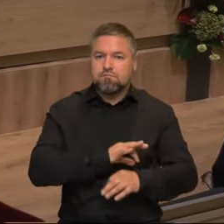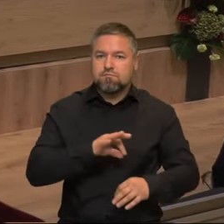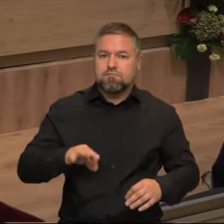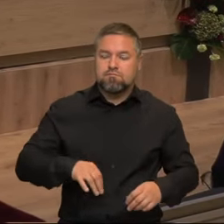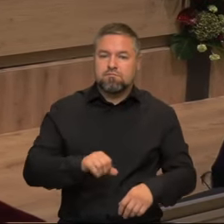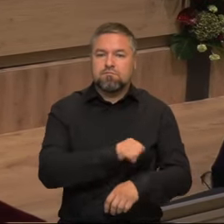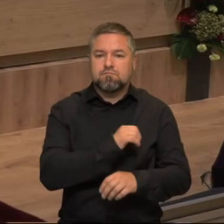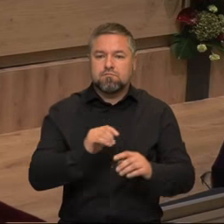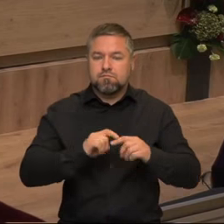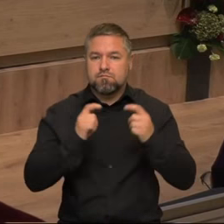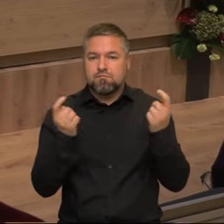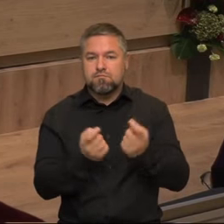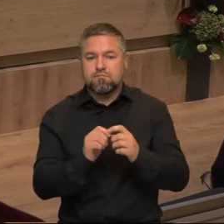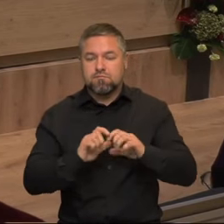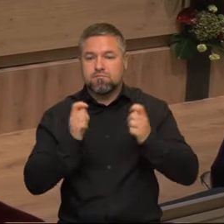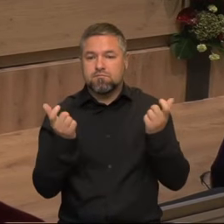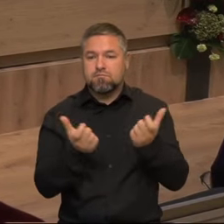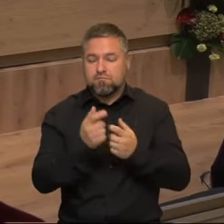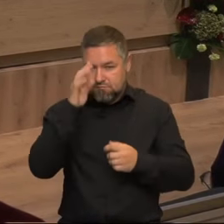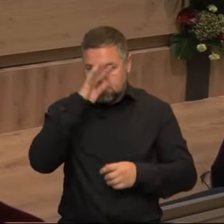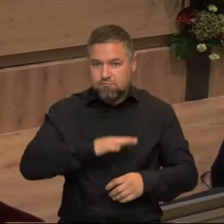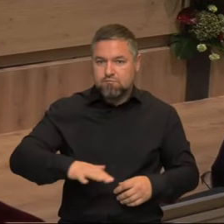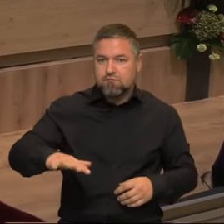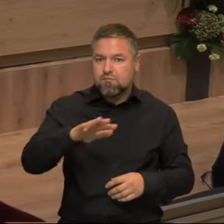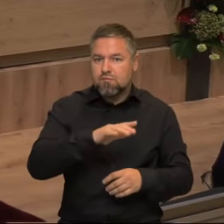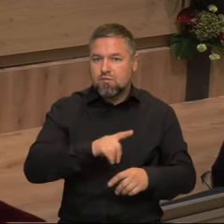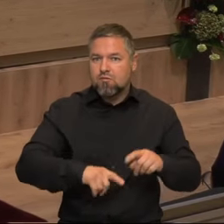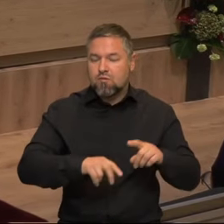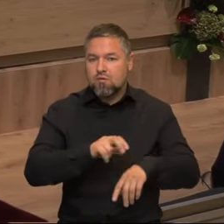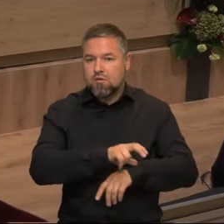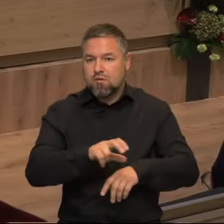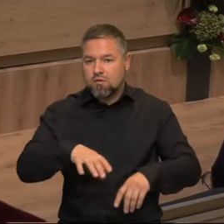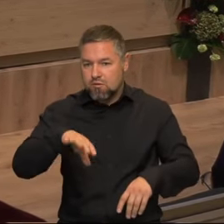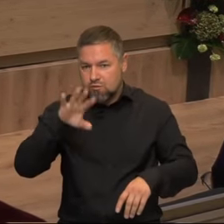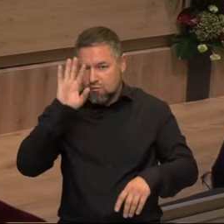imieniu Senatu i całej społeczności akademickiej Politechniki Łódzkiej